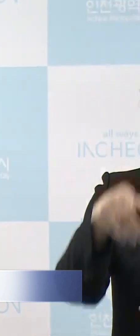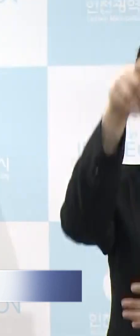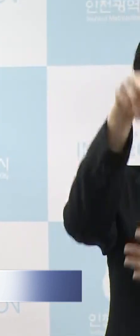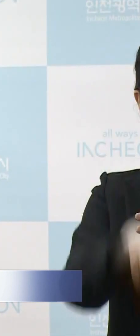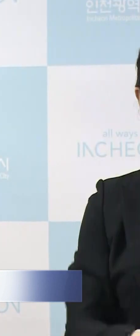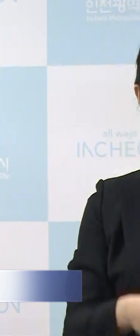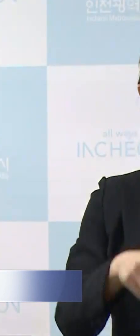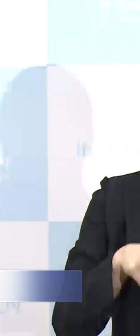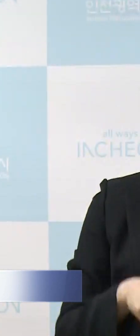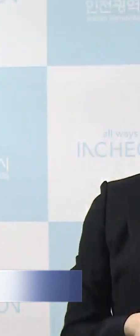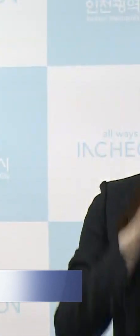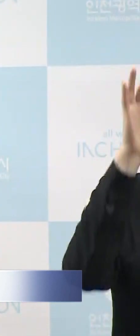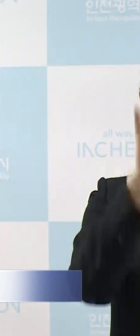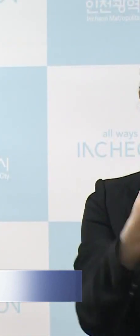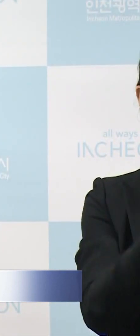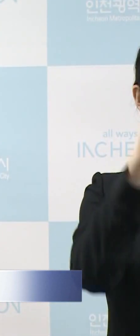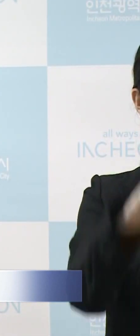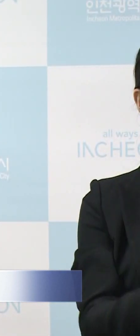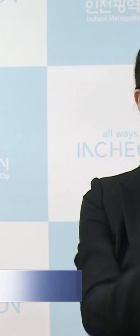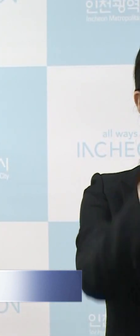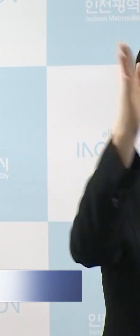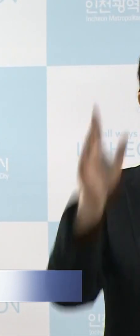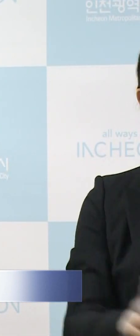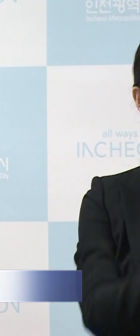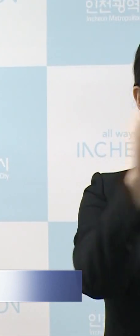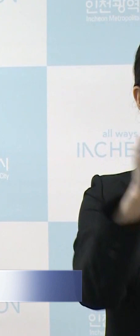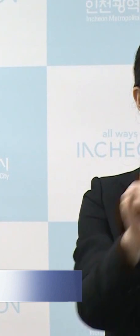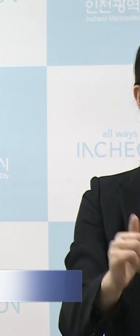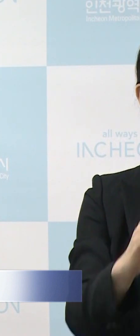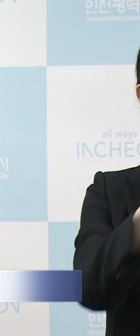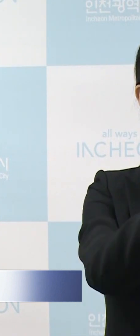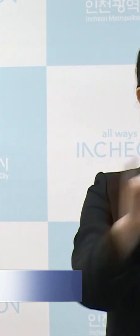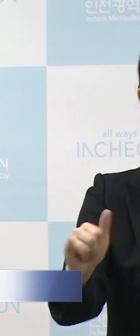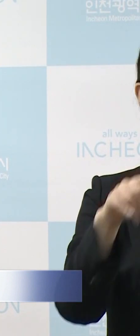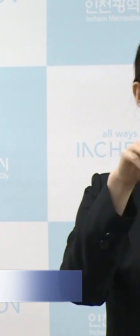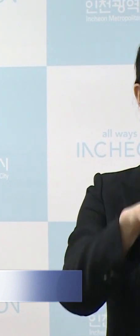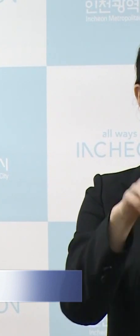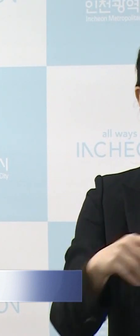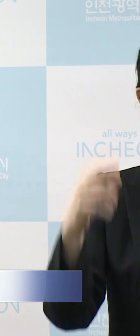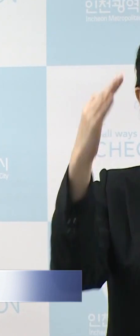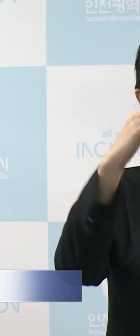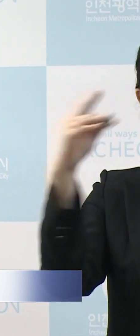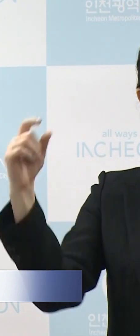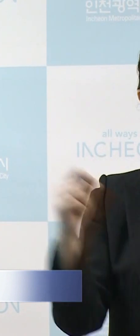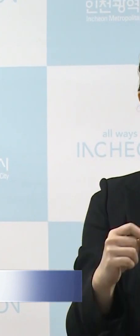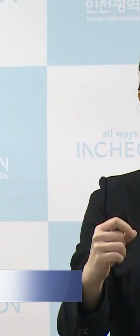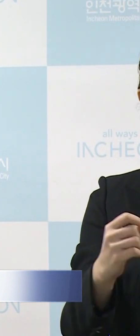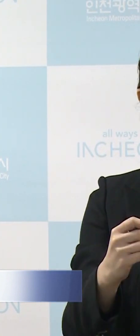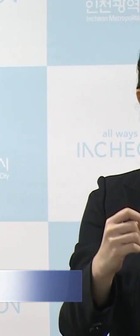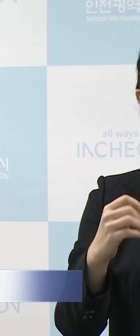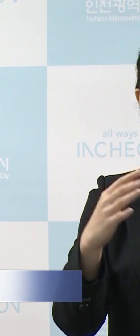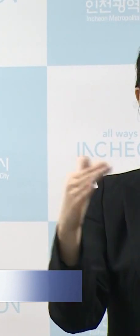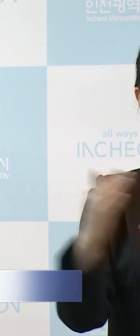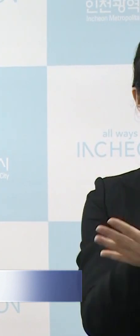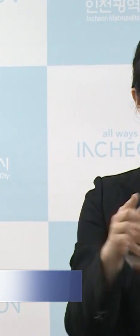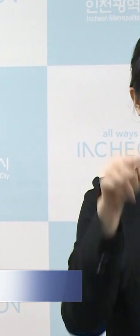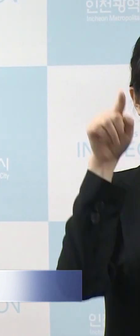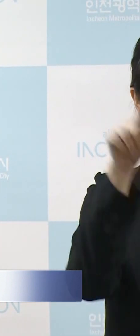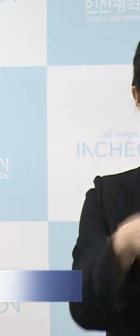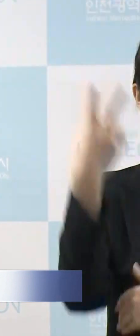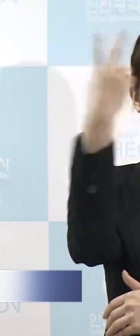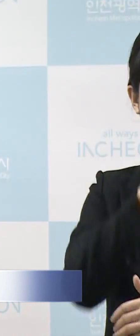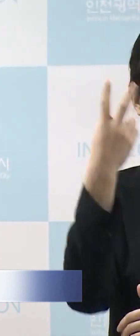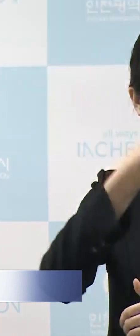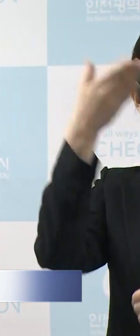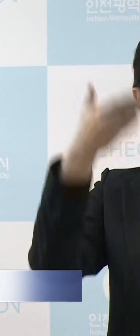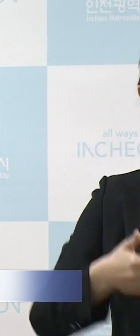확인된 인천 거주자 19명에게 가까운 선별진료소에서 검체 검사를 받도록 안내했습니다.